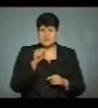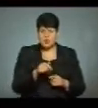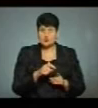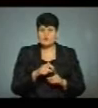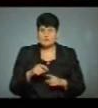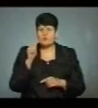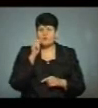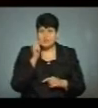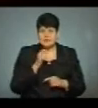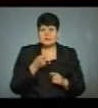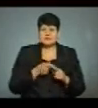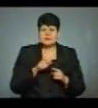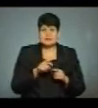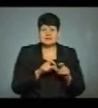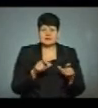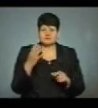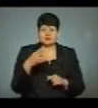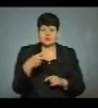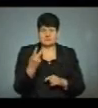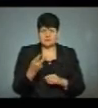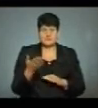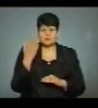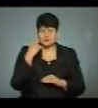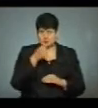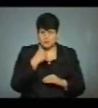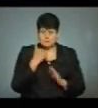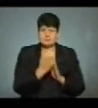таких закладів 42. Якщо в минулому році